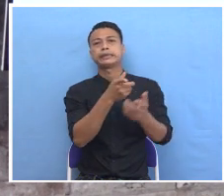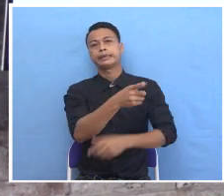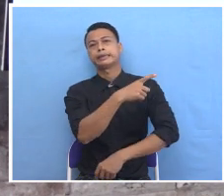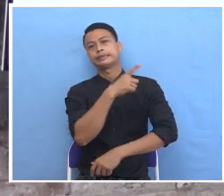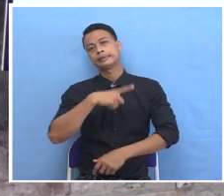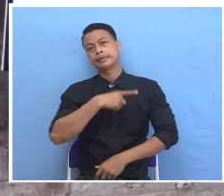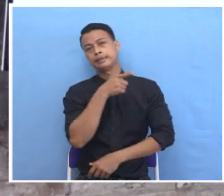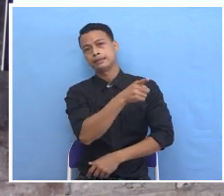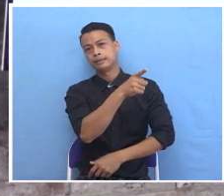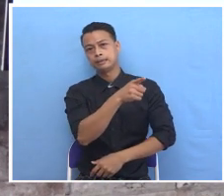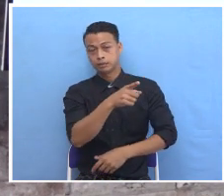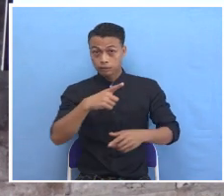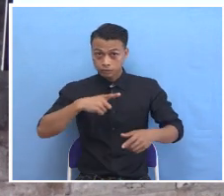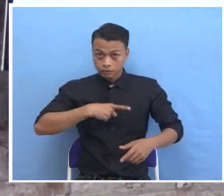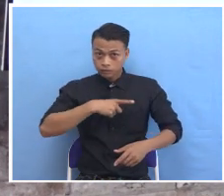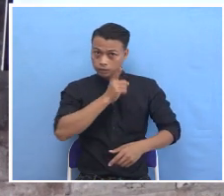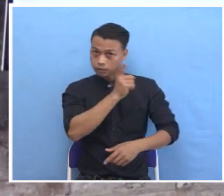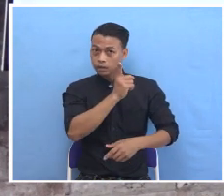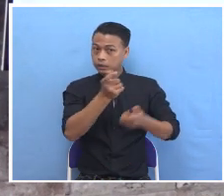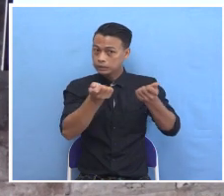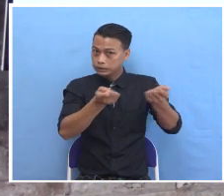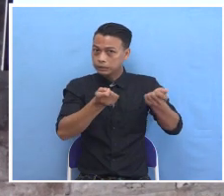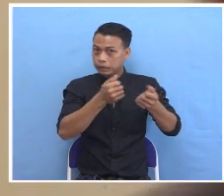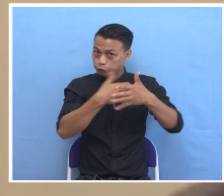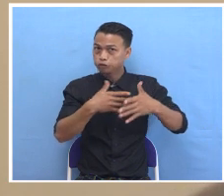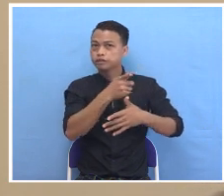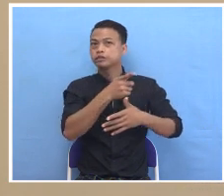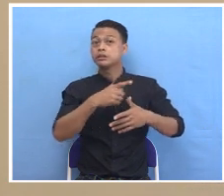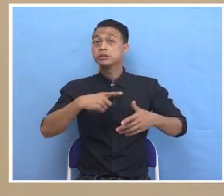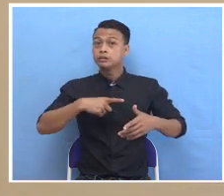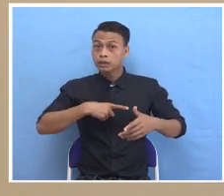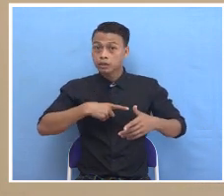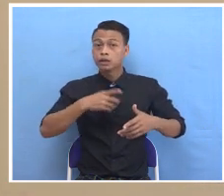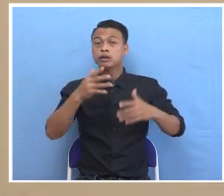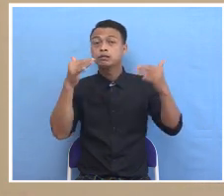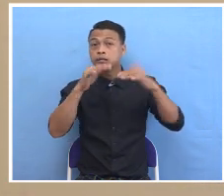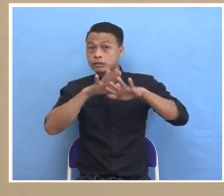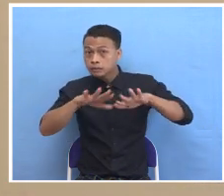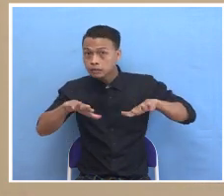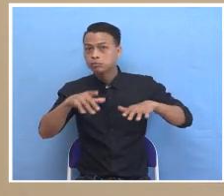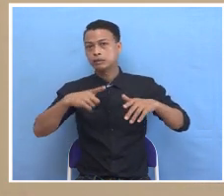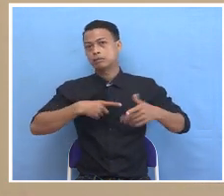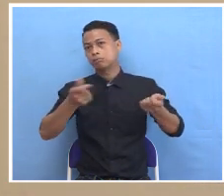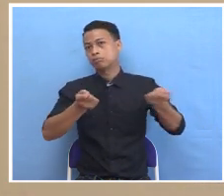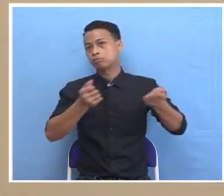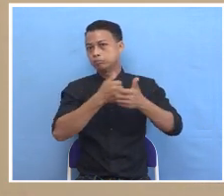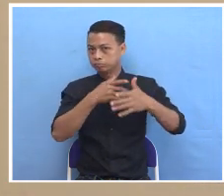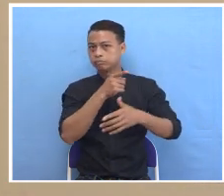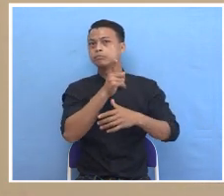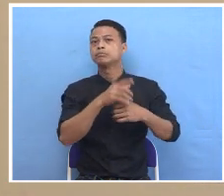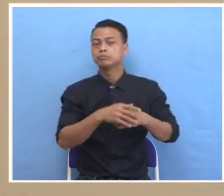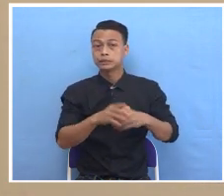bora mi ka toro le ni nya yi ma le saka pio le mi lo jono ti mo na pi lo democracy